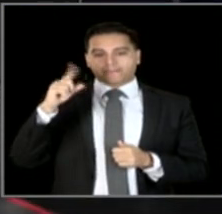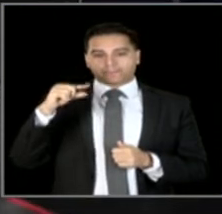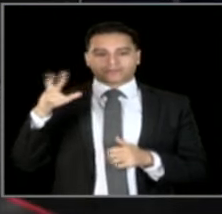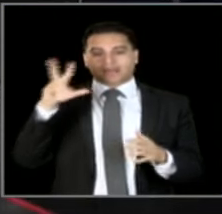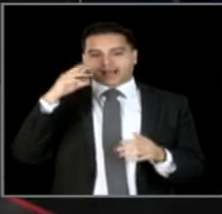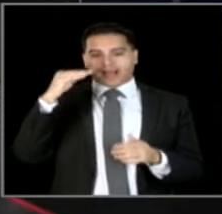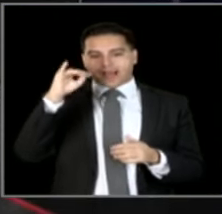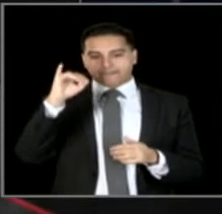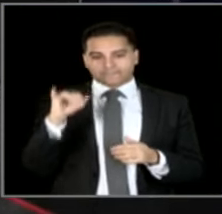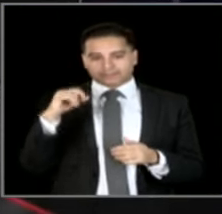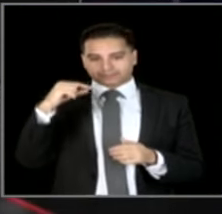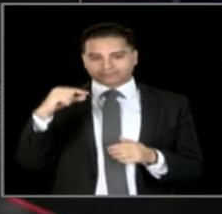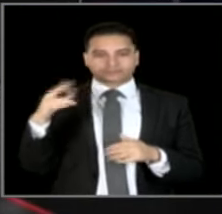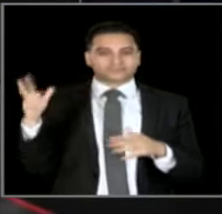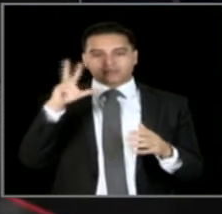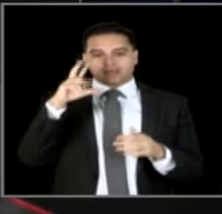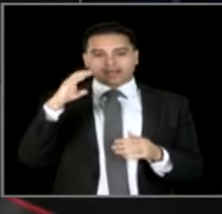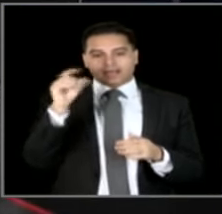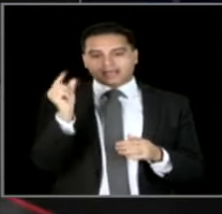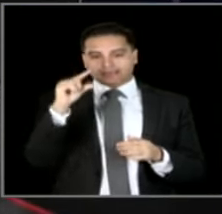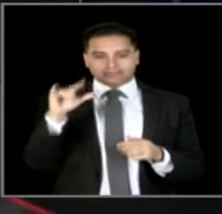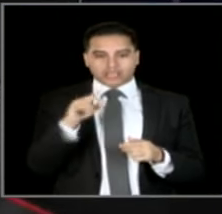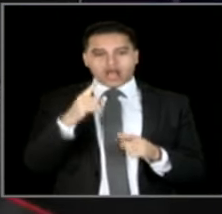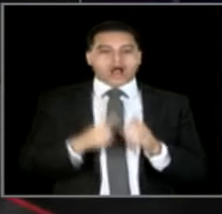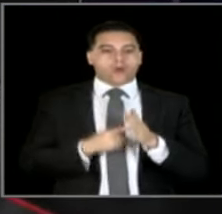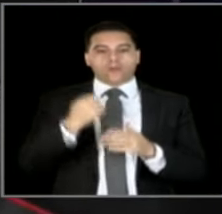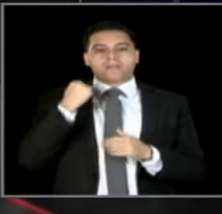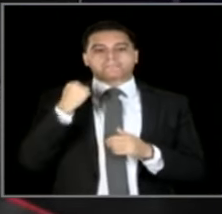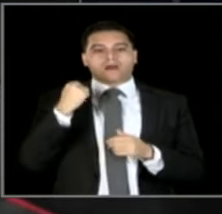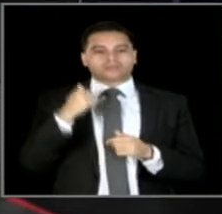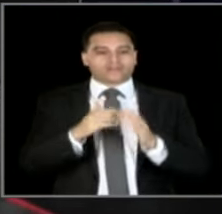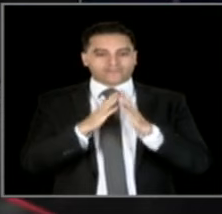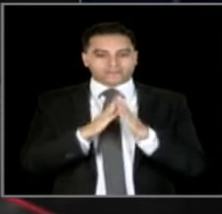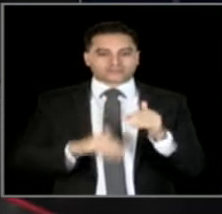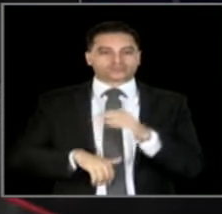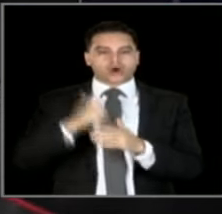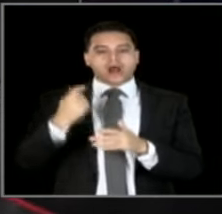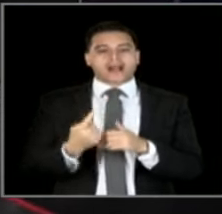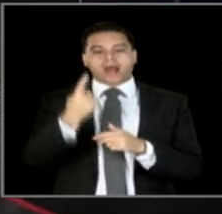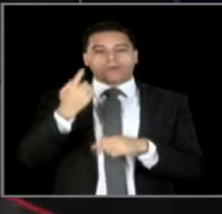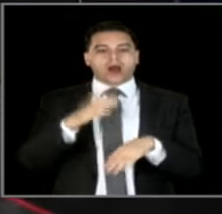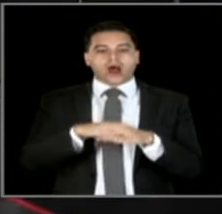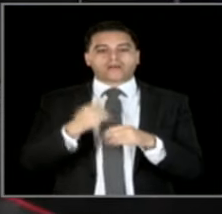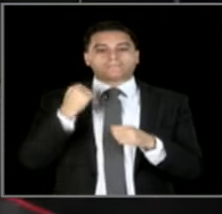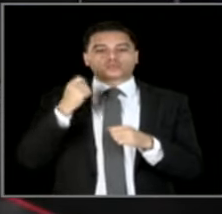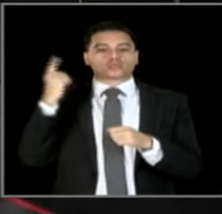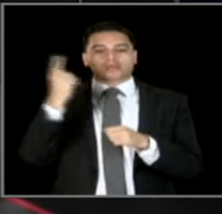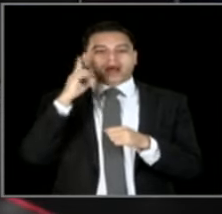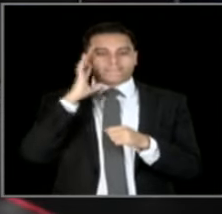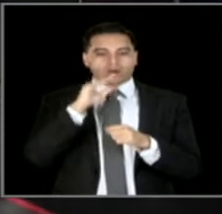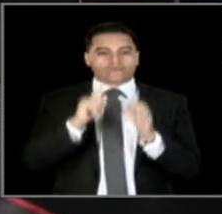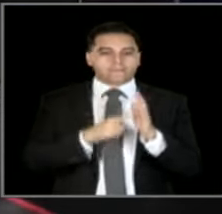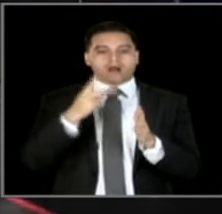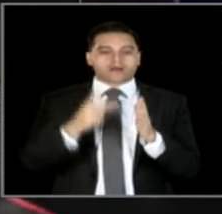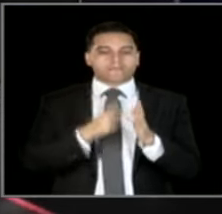عبد الحميد الجندي هو أول بطل مصري يفوز بالمركز الأول في بطولة العالم